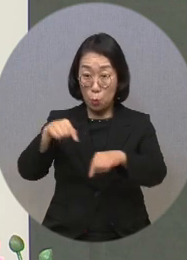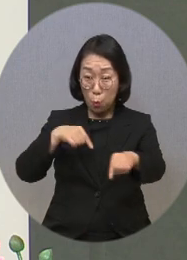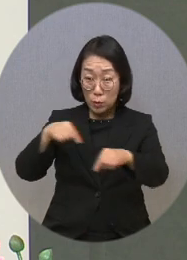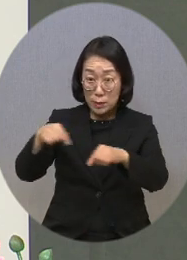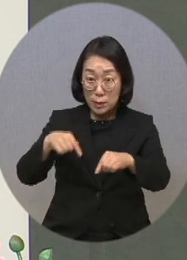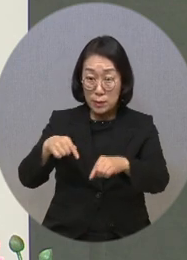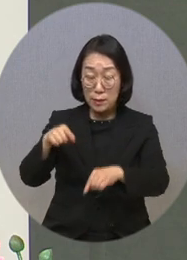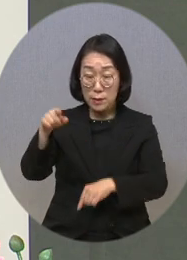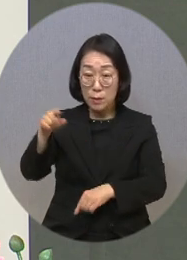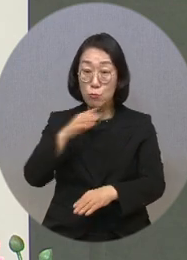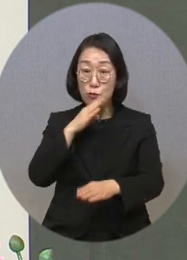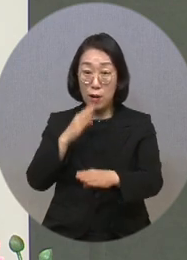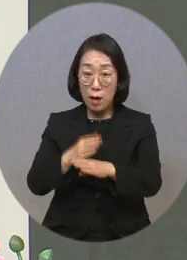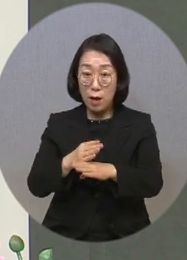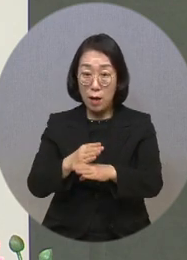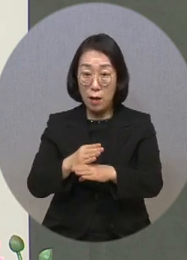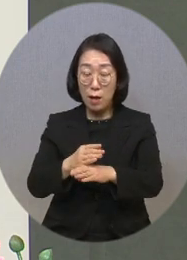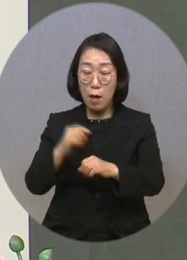결국은